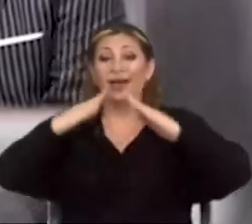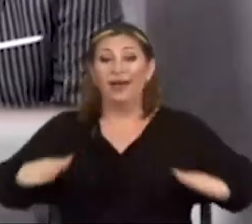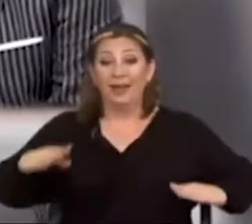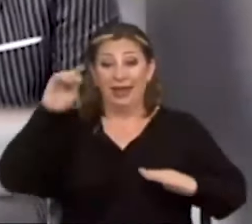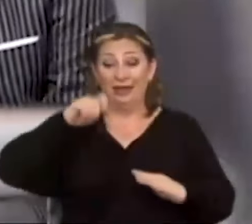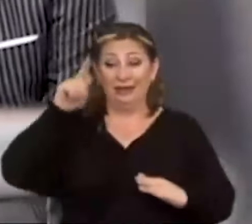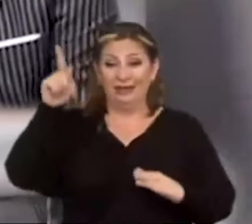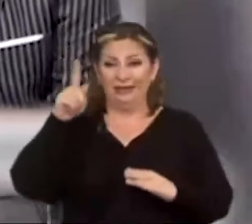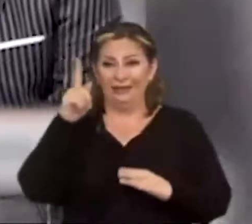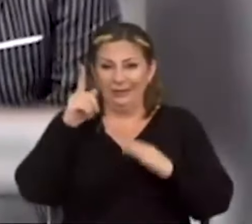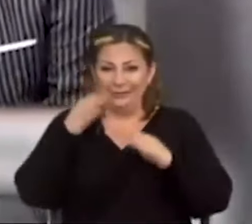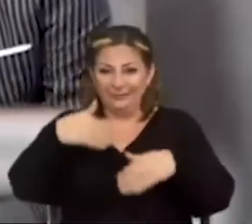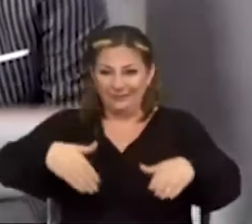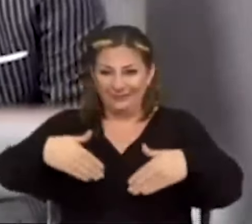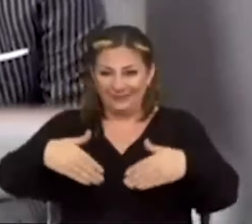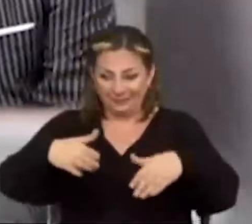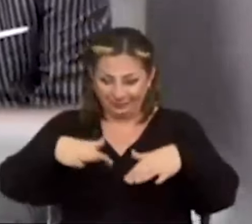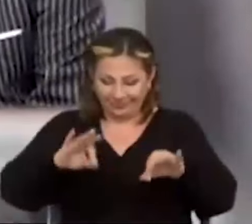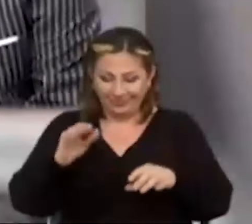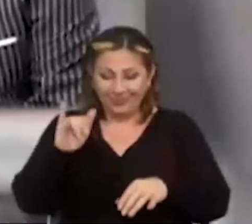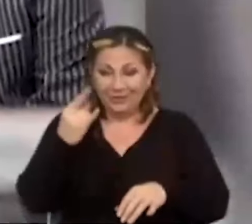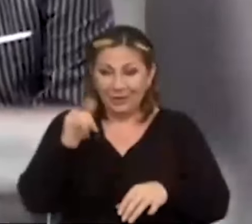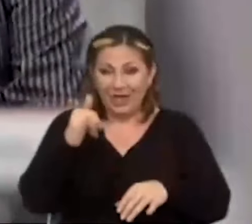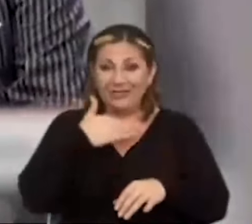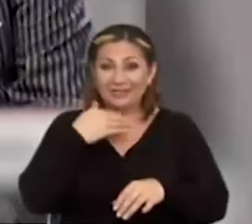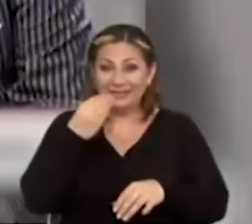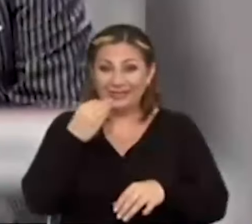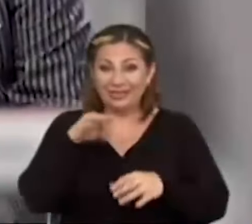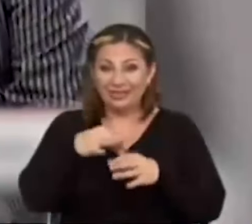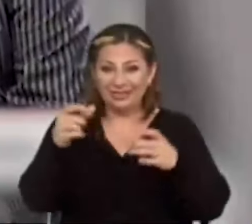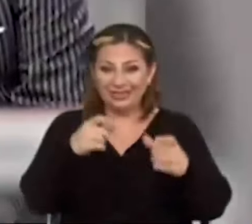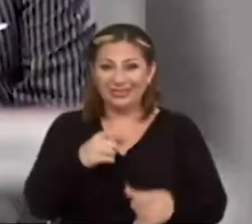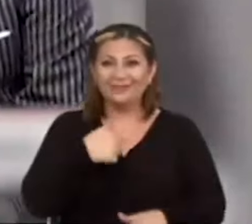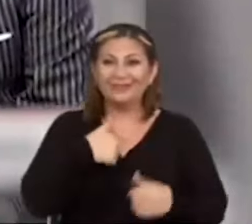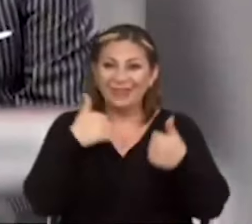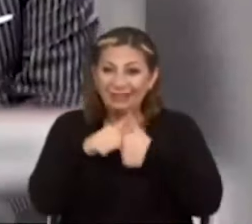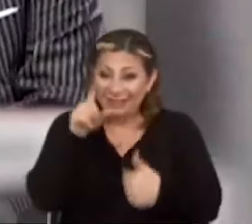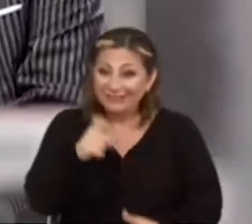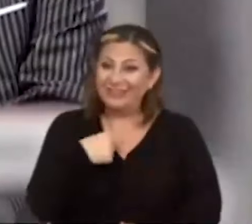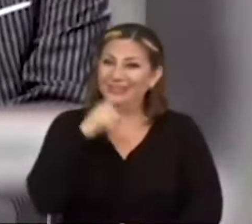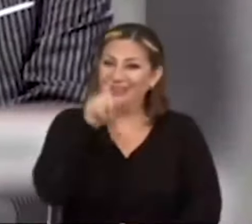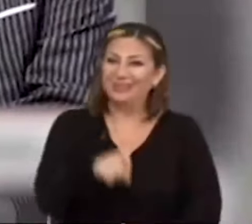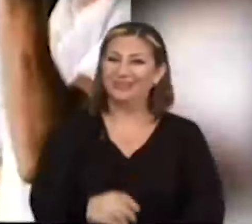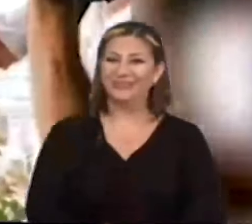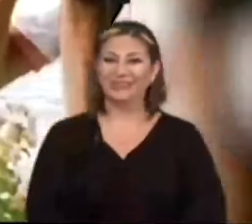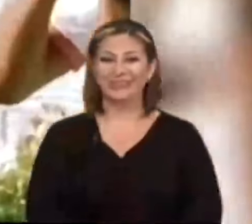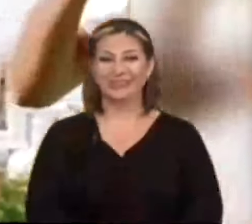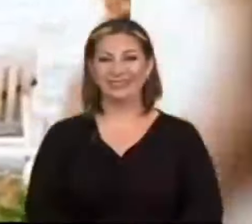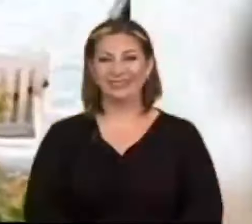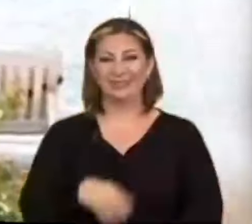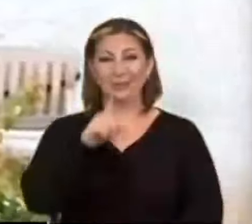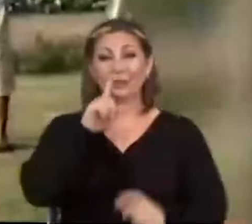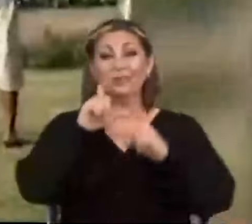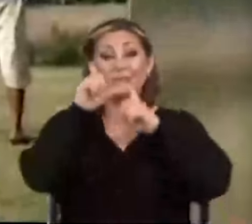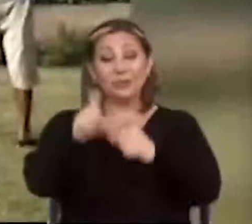Nasıl yaptınız? Orada gittik mangal yaktık, 2 kilo et yedik, çay geldi. Çok romantik. Orada da söyledi, benim evlenir misin? Şöyle bir